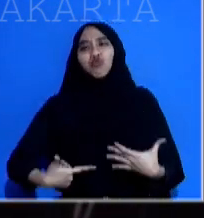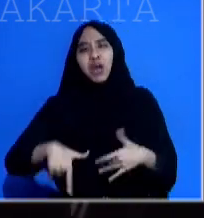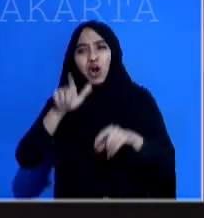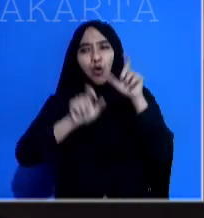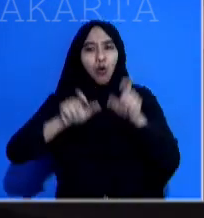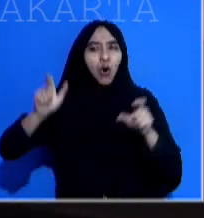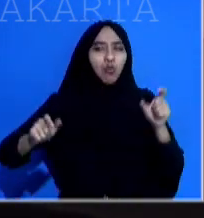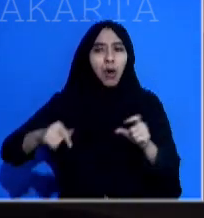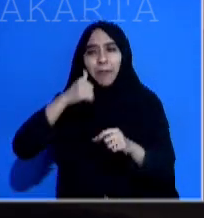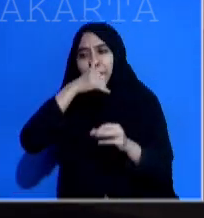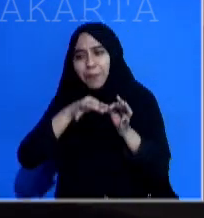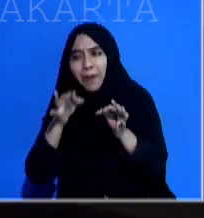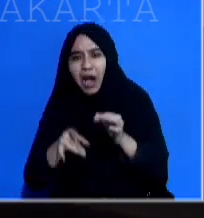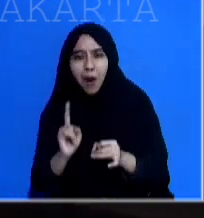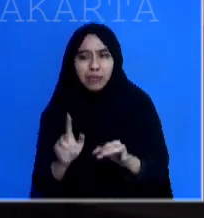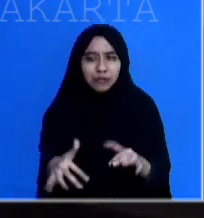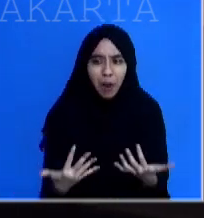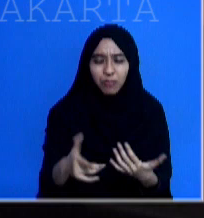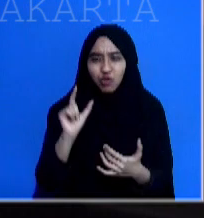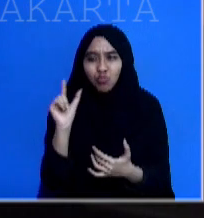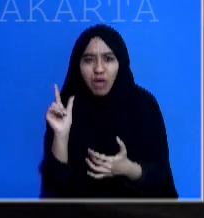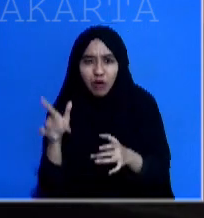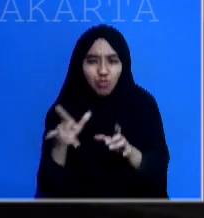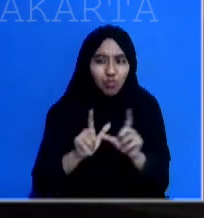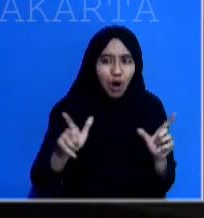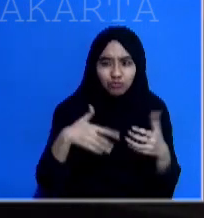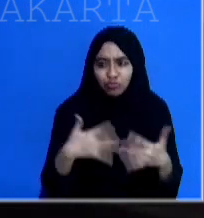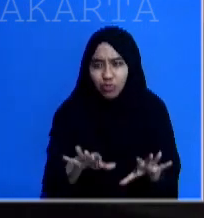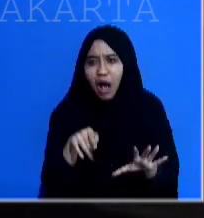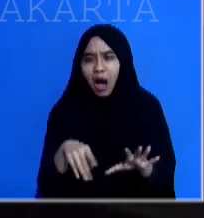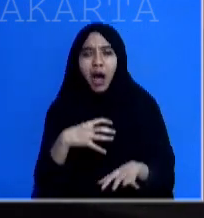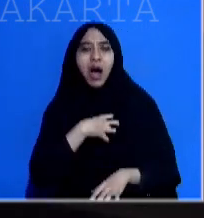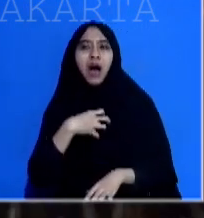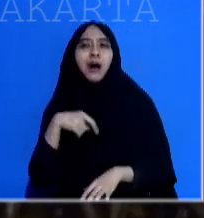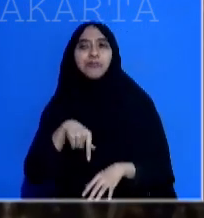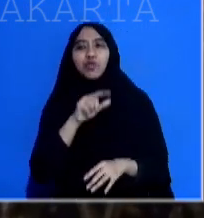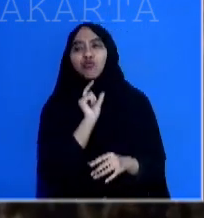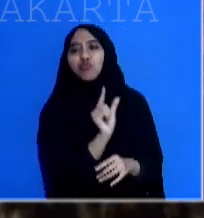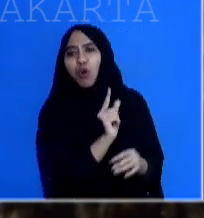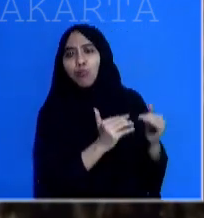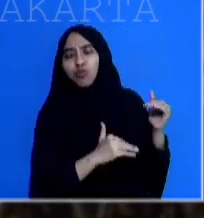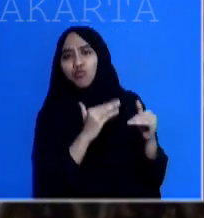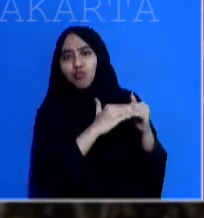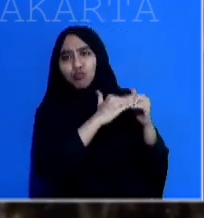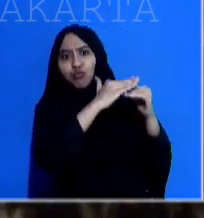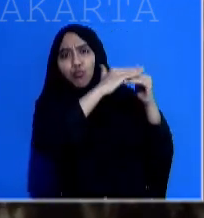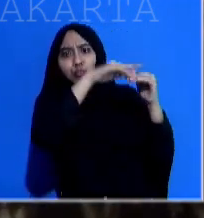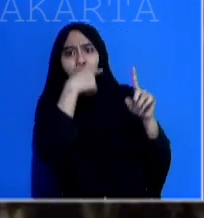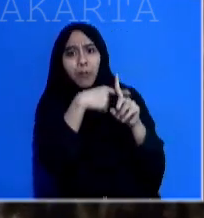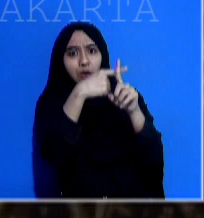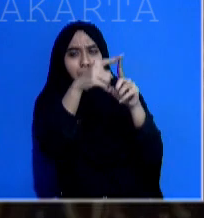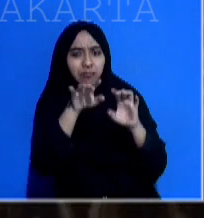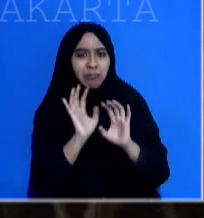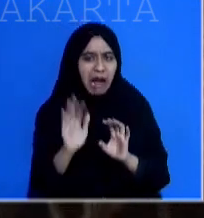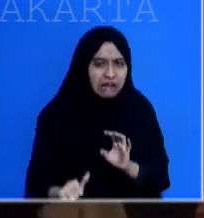atau nasabah karena meski utangnya telah lunas mereka tetap dianggap masih menunggak Selain itu mereka juga tidak dapat